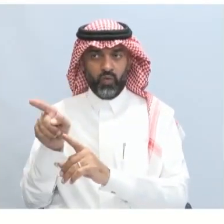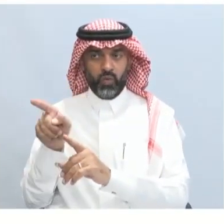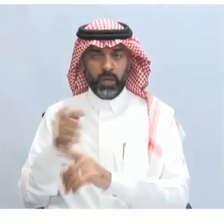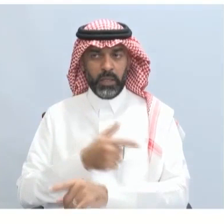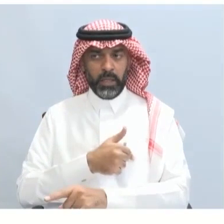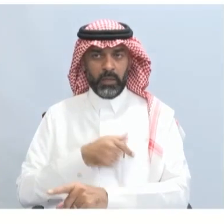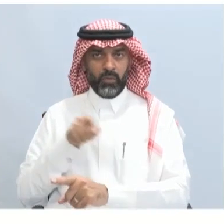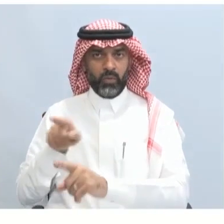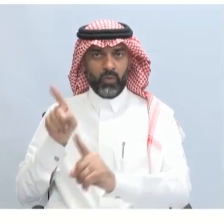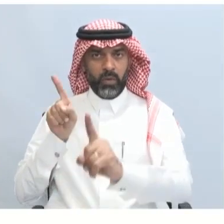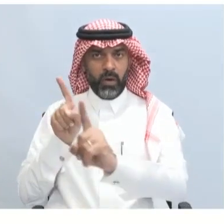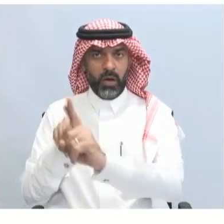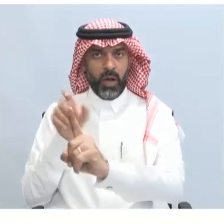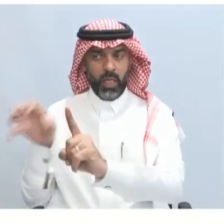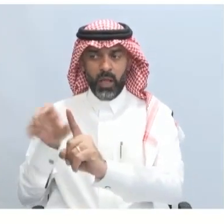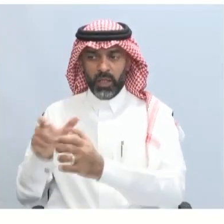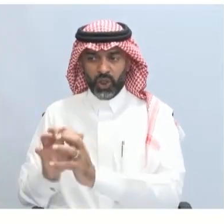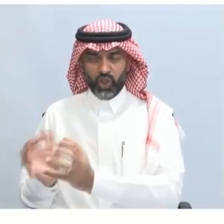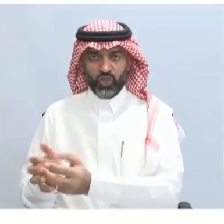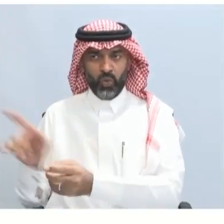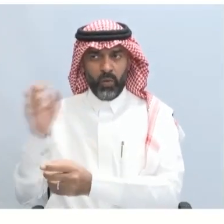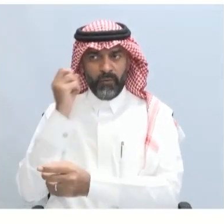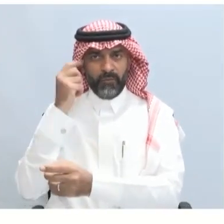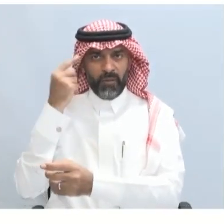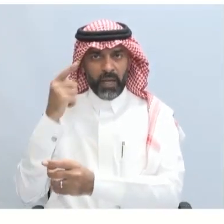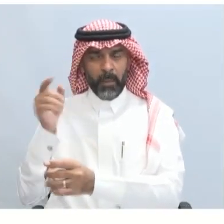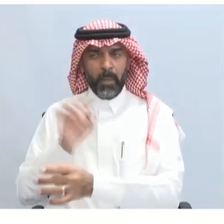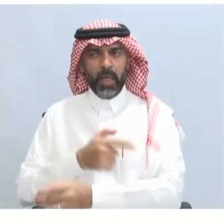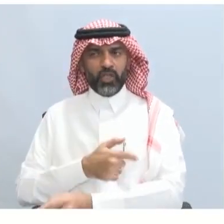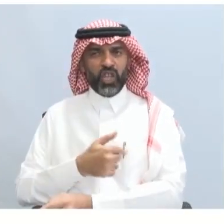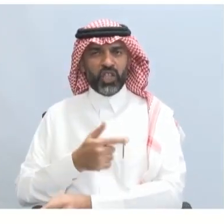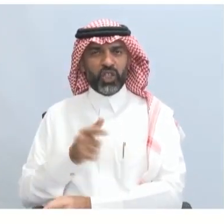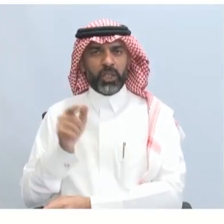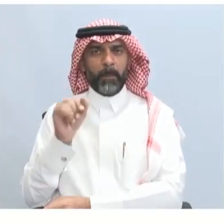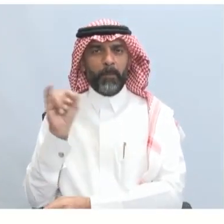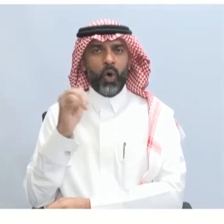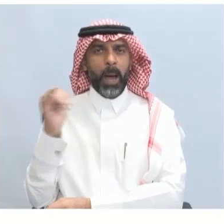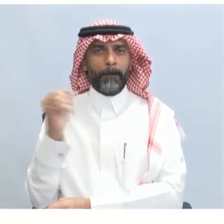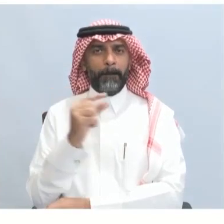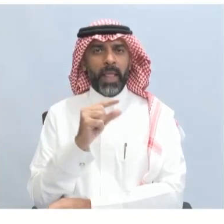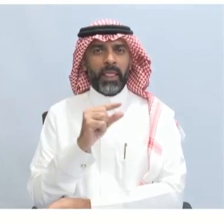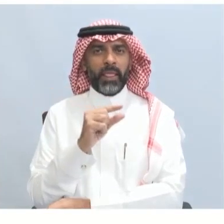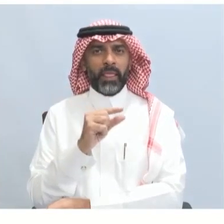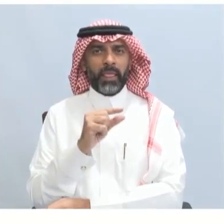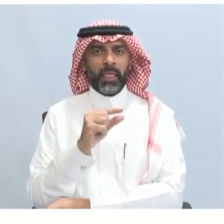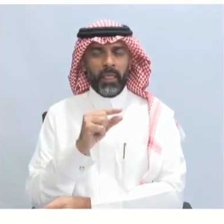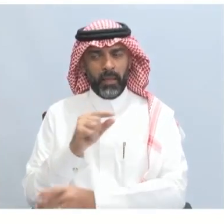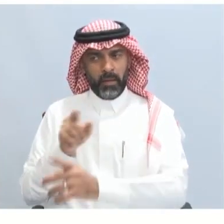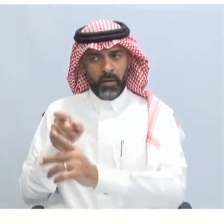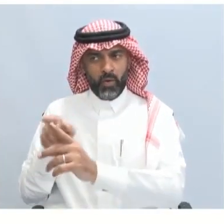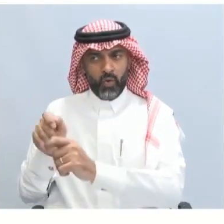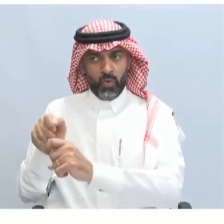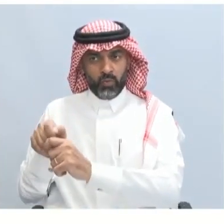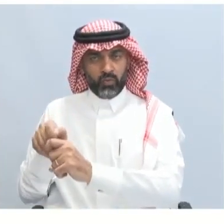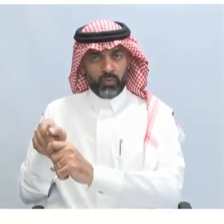ذلك الانتاج هو له هو لمحمد الذي انتج هذا الكتاب او انتج هذا المسموع